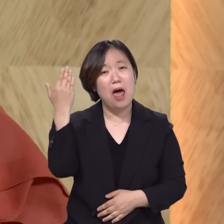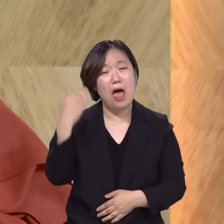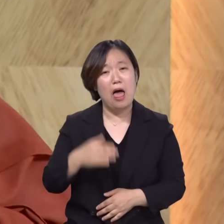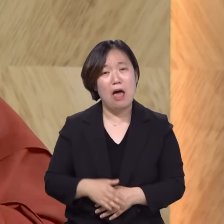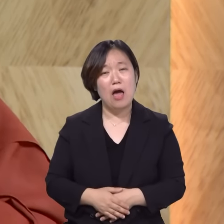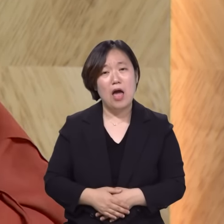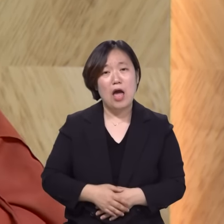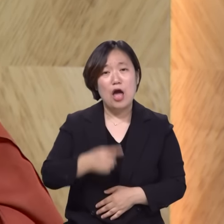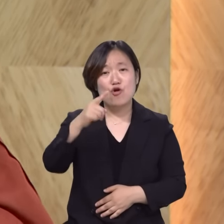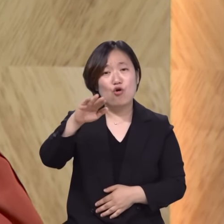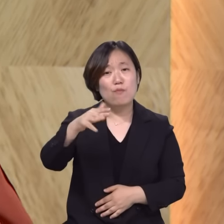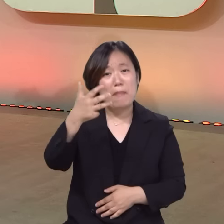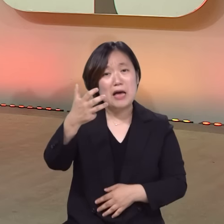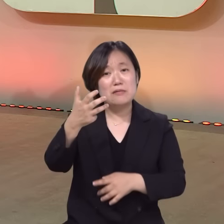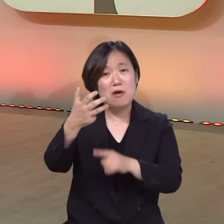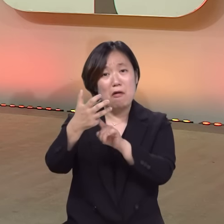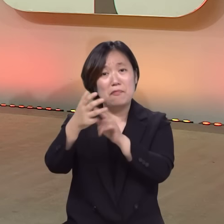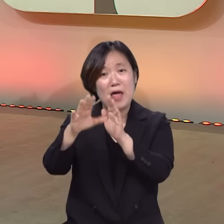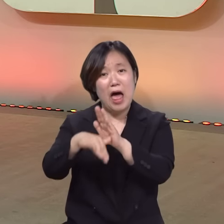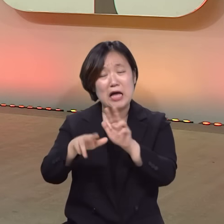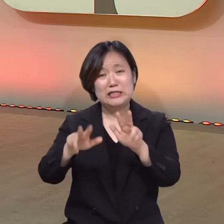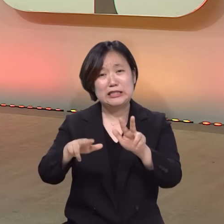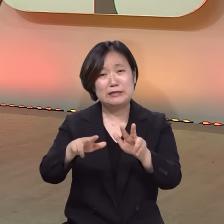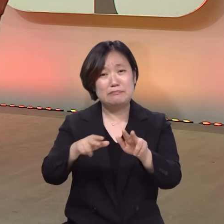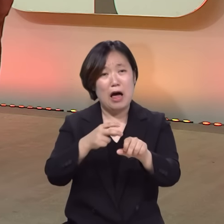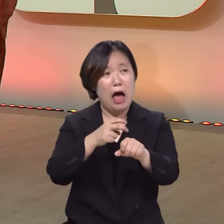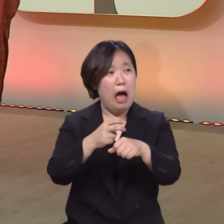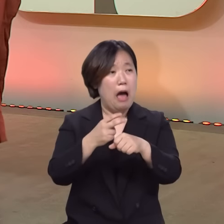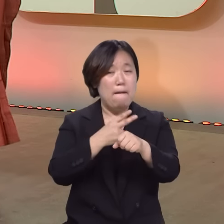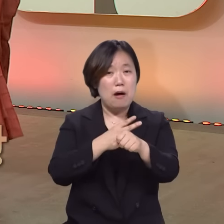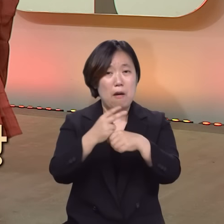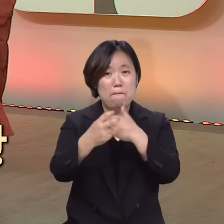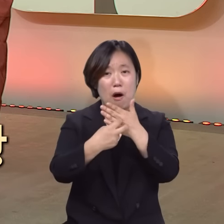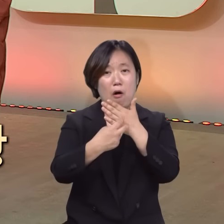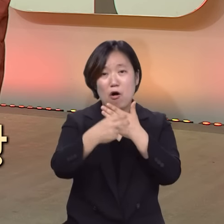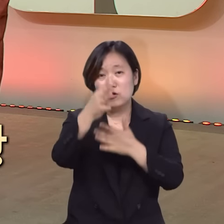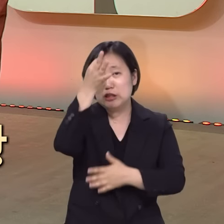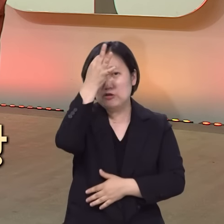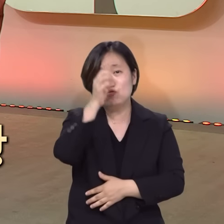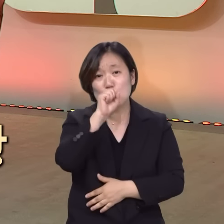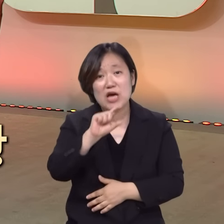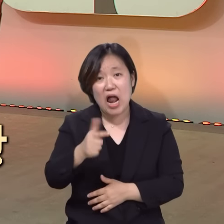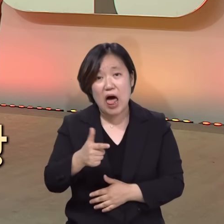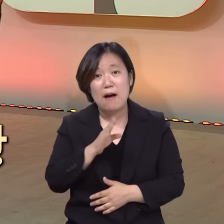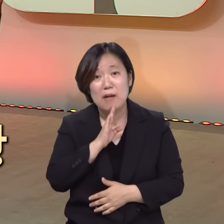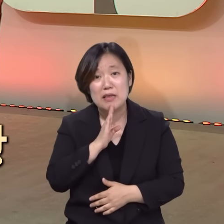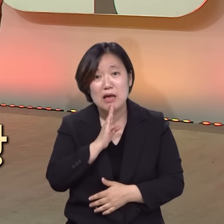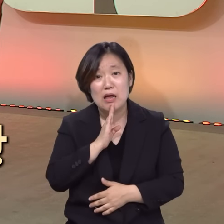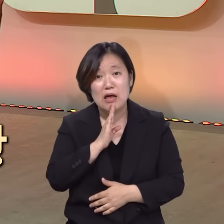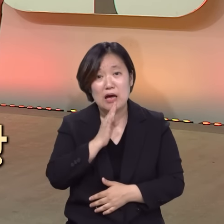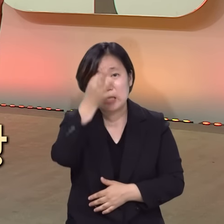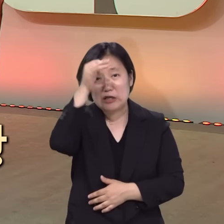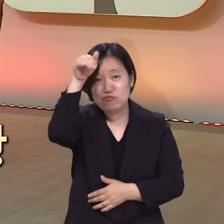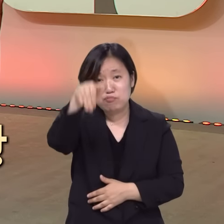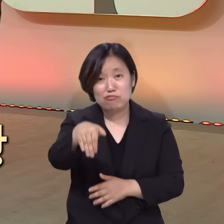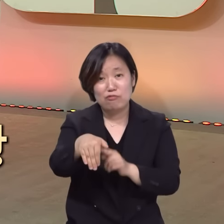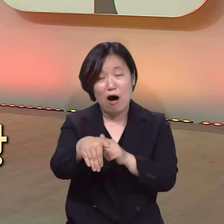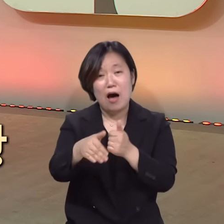되면 지금보다 의학 기술이 훨씬 더 좀 뒤떨어졌습니다 때 아닙니까 1980년